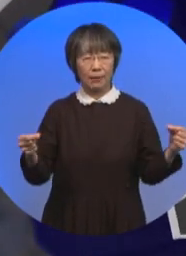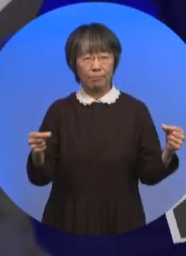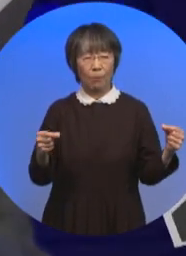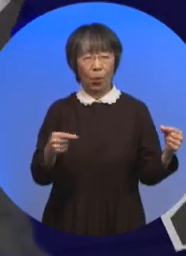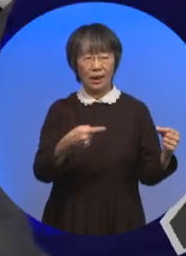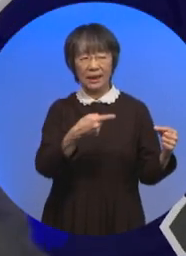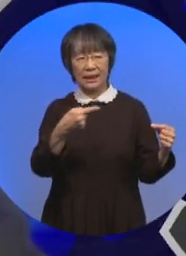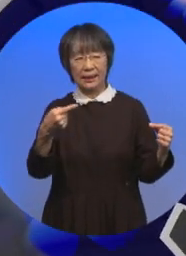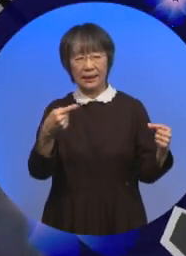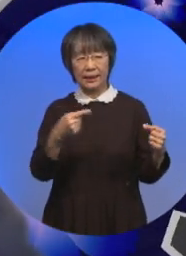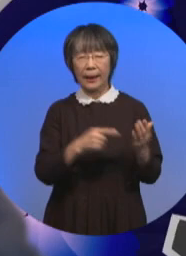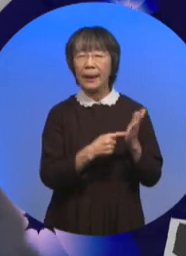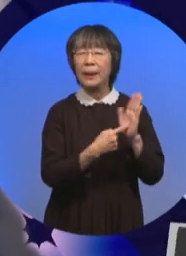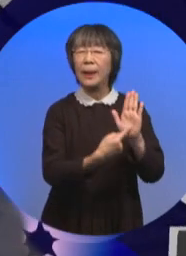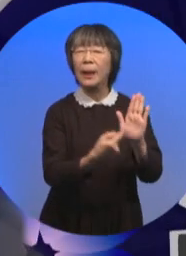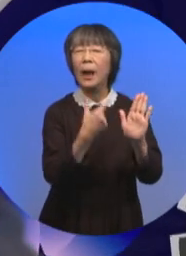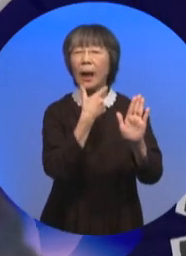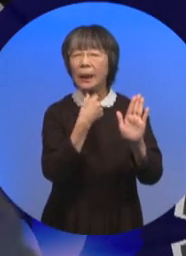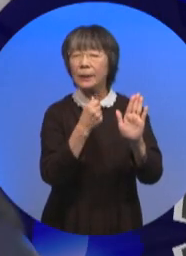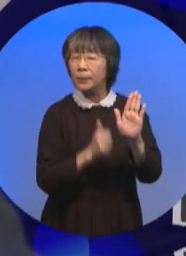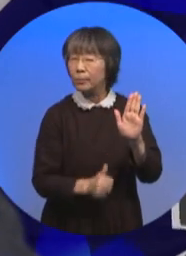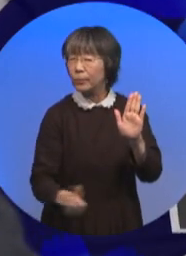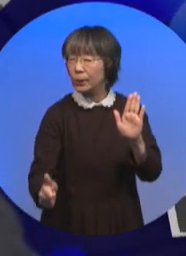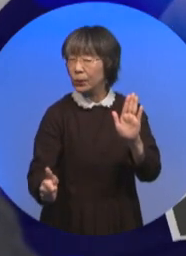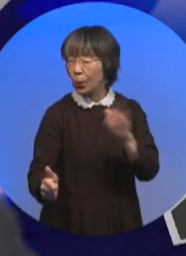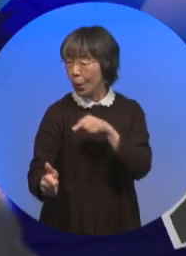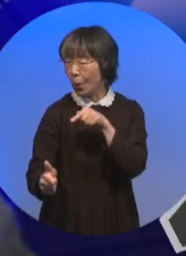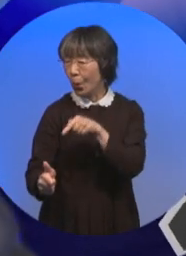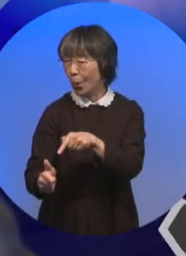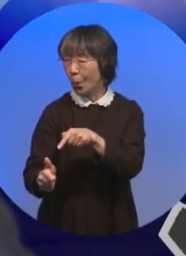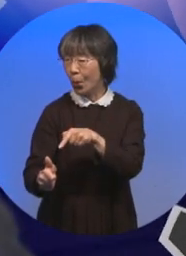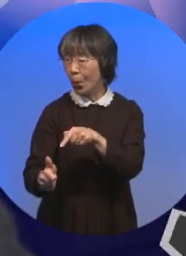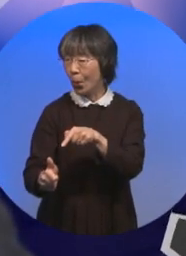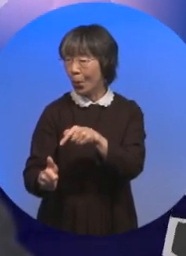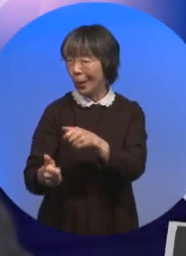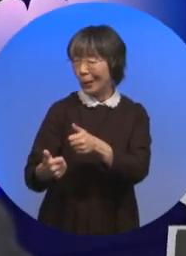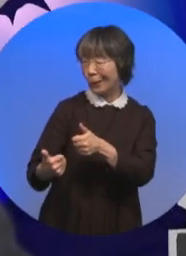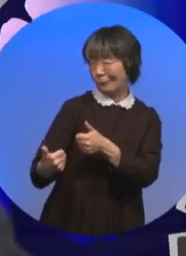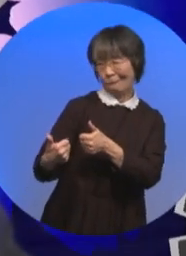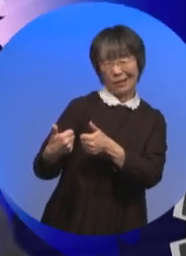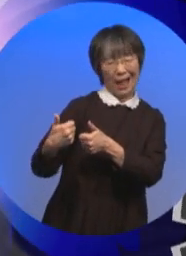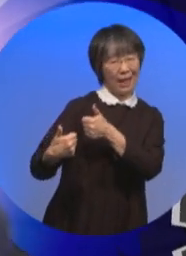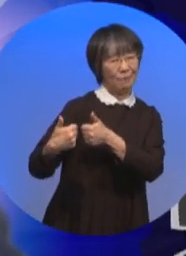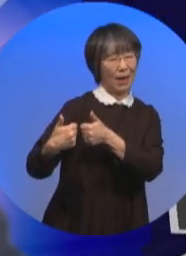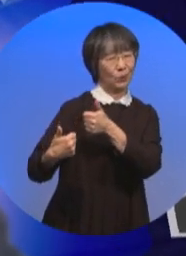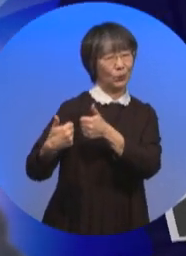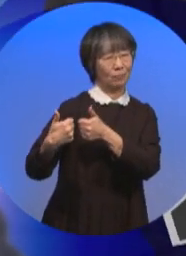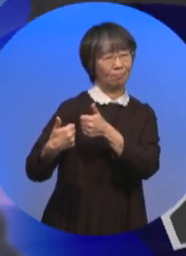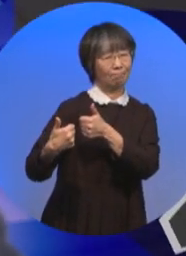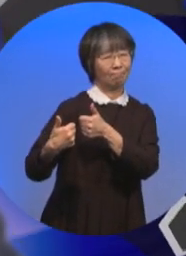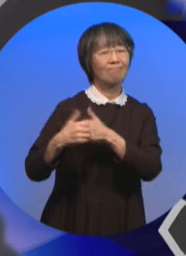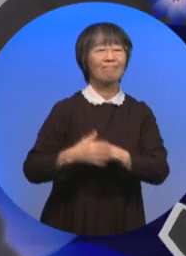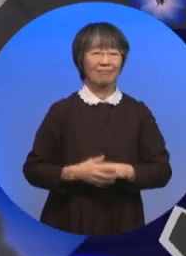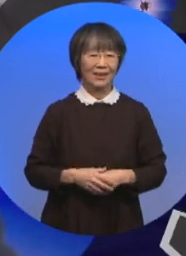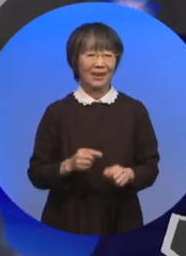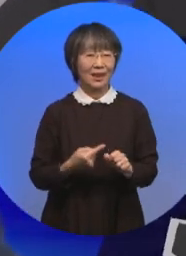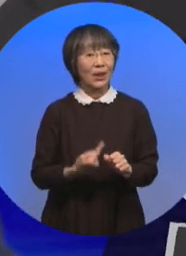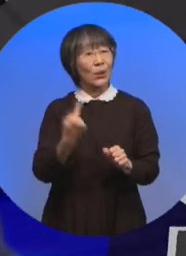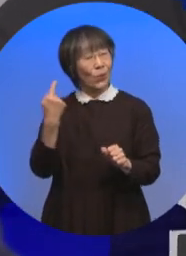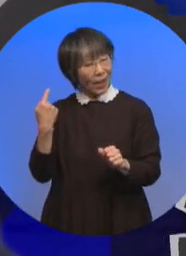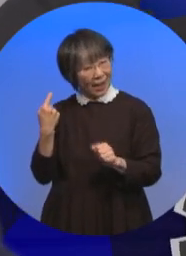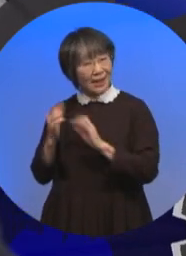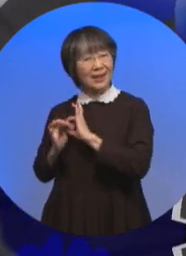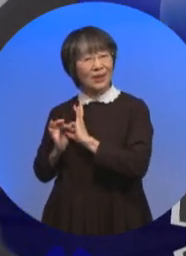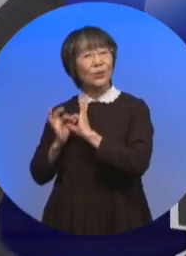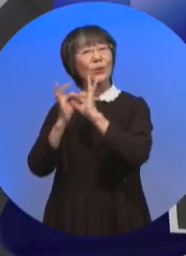りでご子息の芸人ジャルジャル後藤淳平をライバル視する後藤圭司市長昨年に引き続き当番組